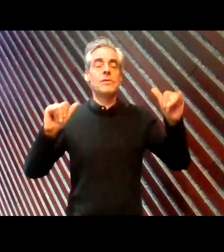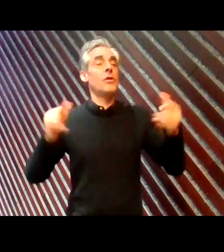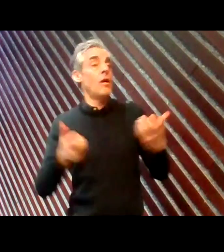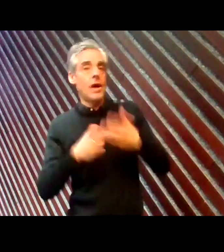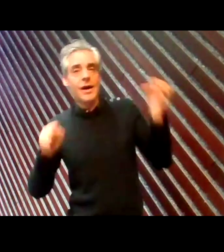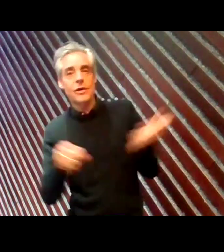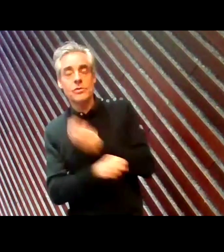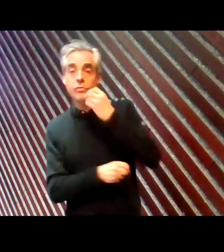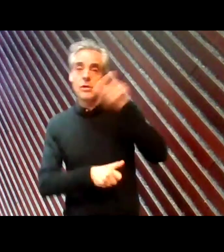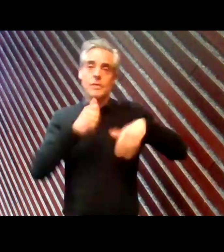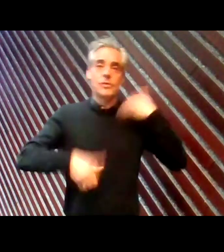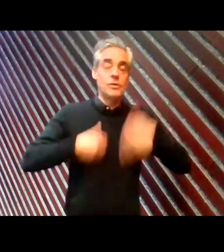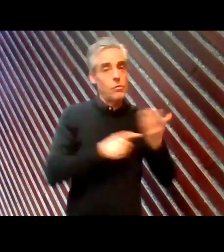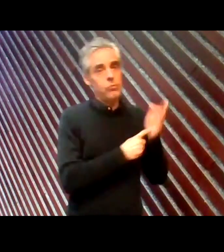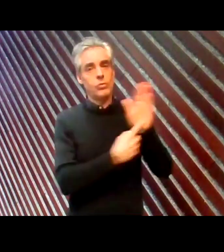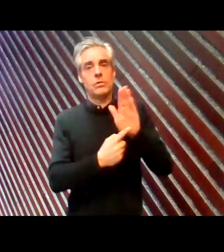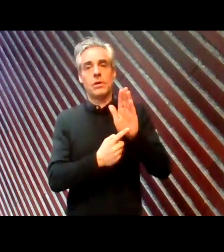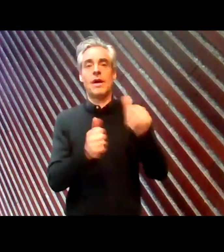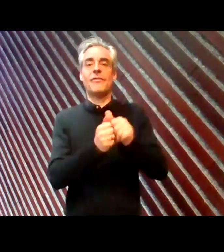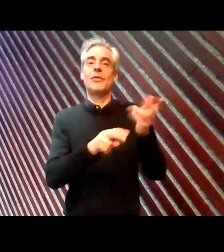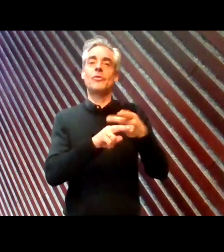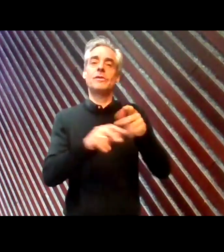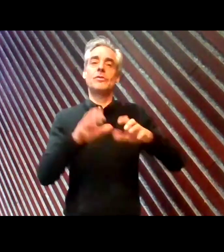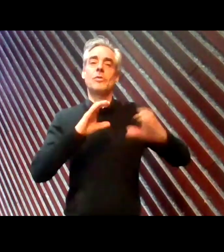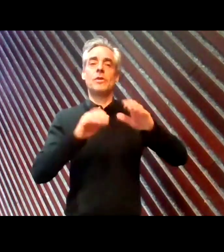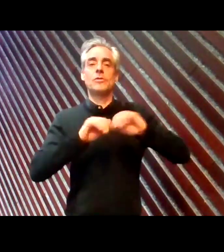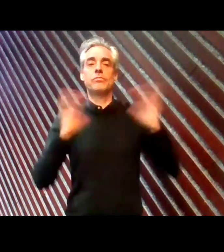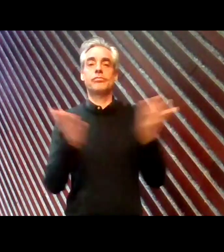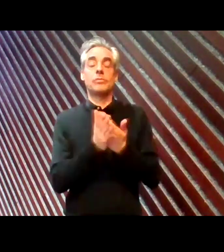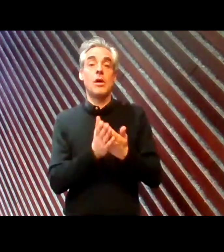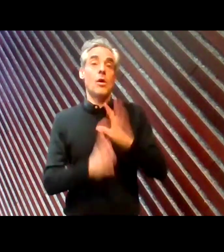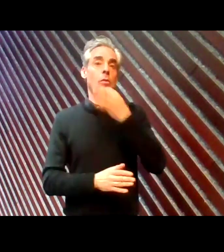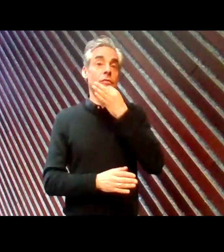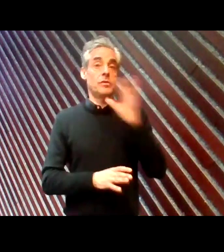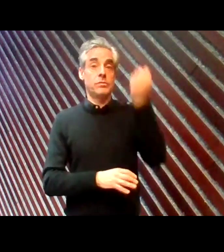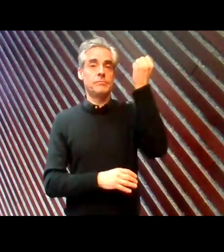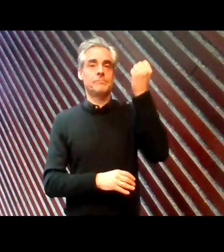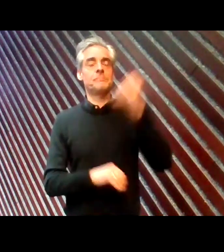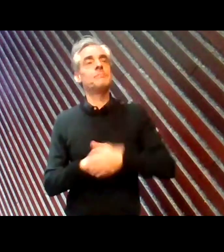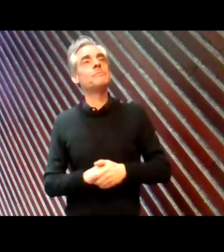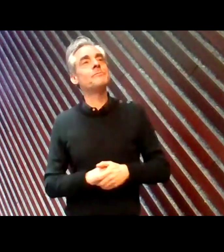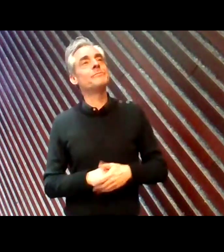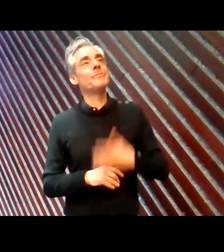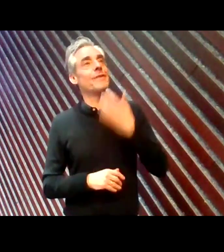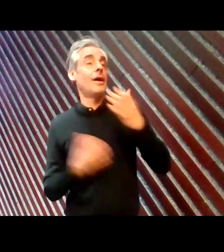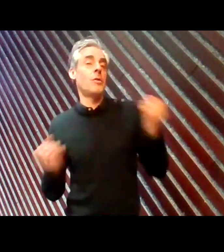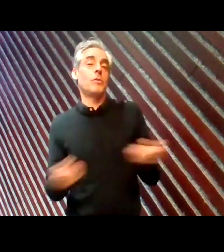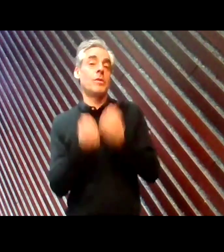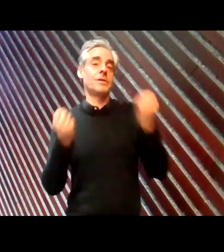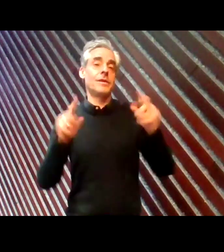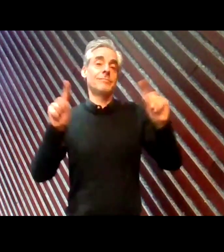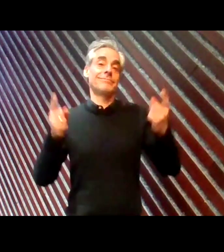réussites pour les personnes en situation de handicap à travers les outils que vous avez déployés donc je vais en profiter pour bien sûr en faire un petit peu la